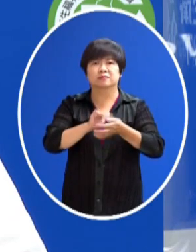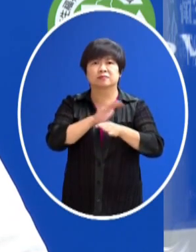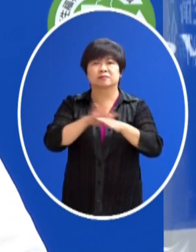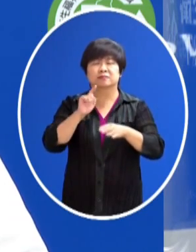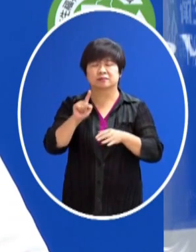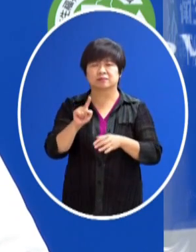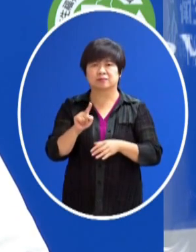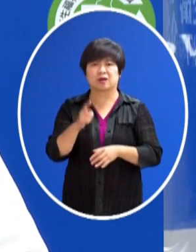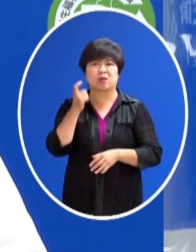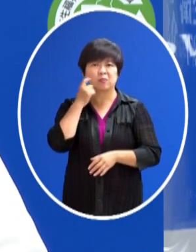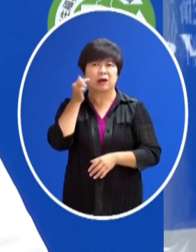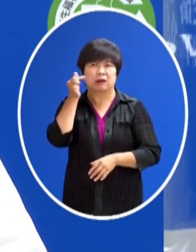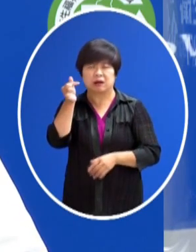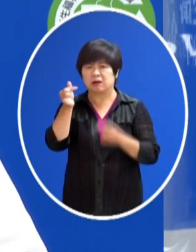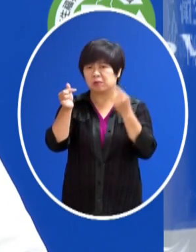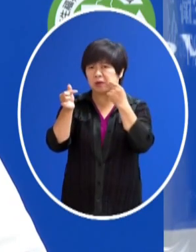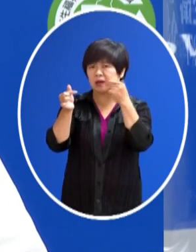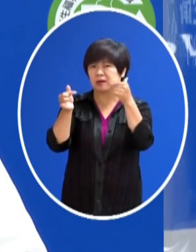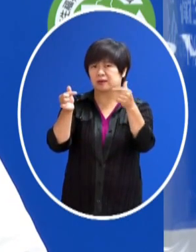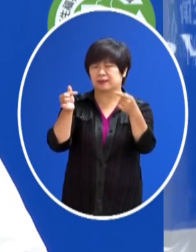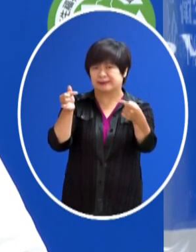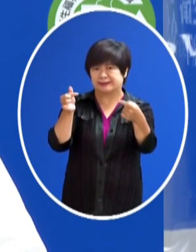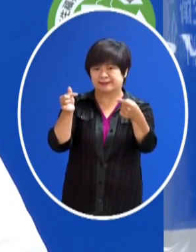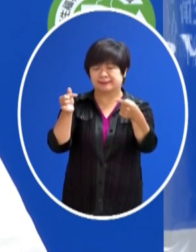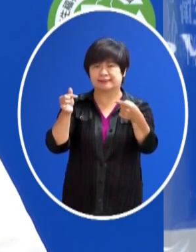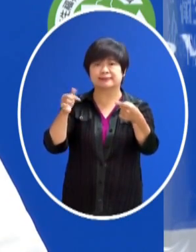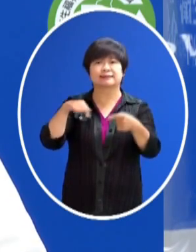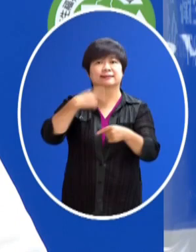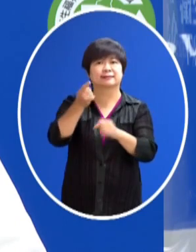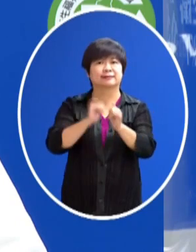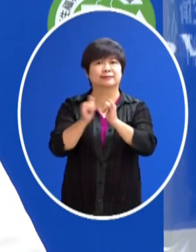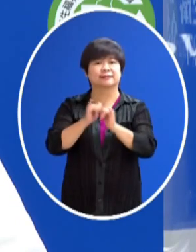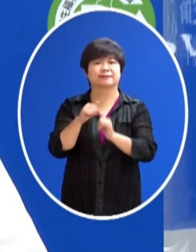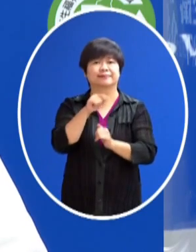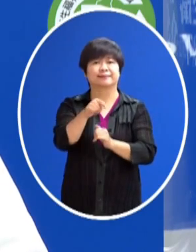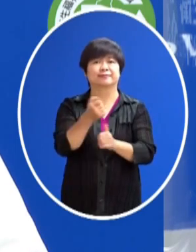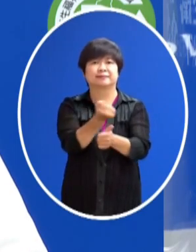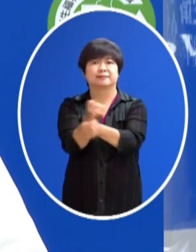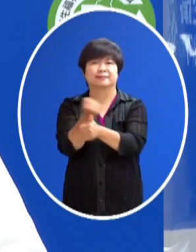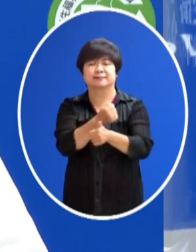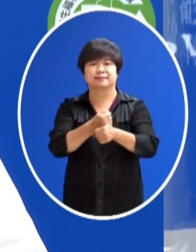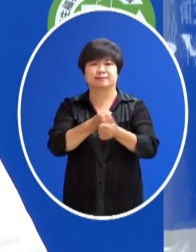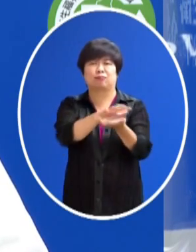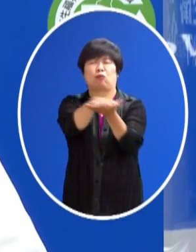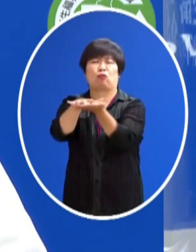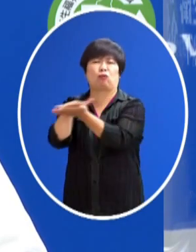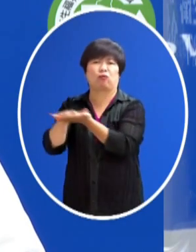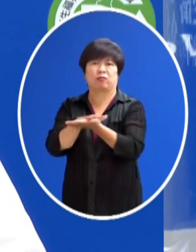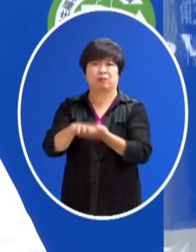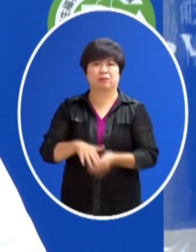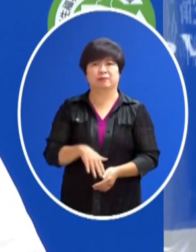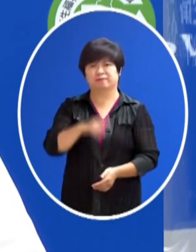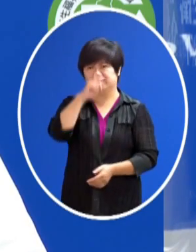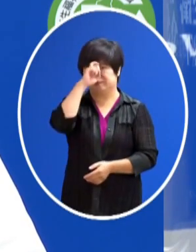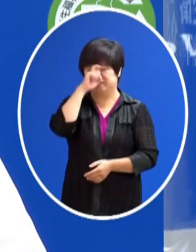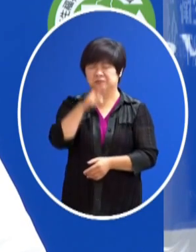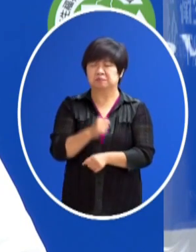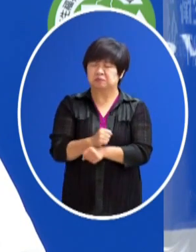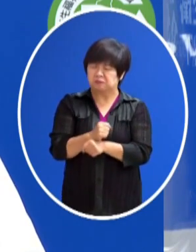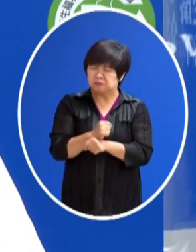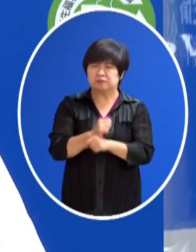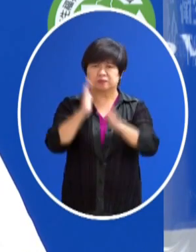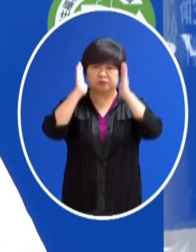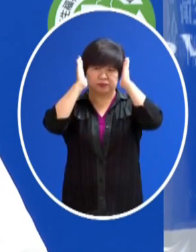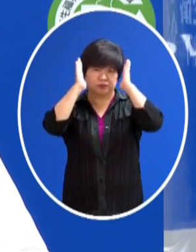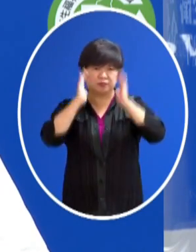你就是违反第九条啦。哈、哦，利用传播媒体去公布参中央的计划政策无同款方式，哈、哦。所以